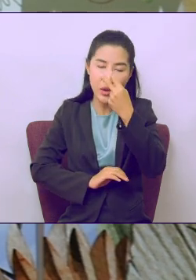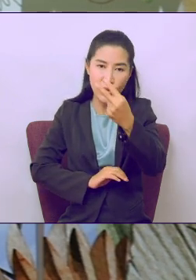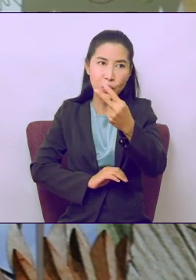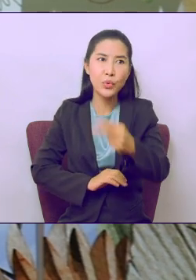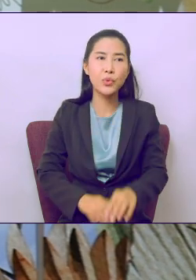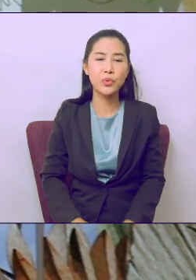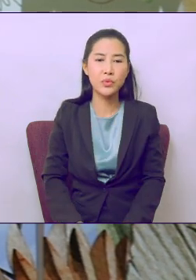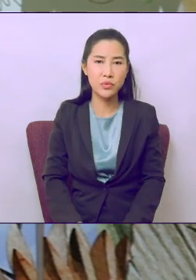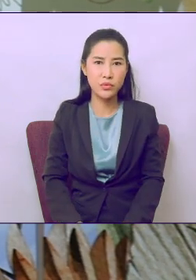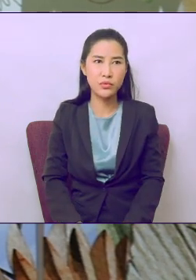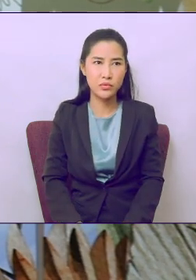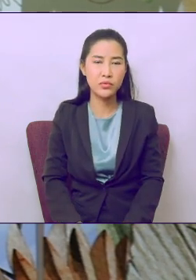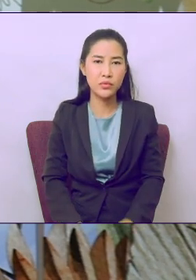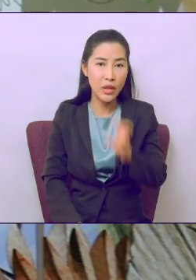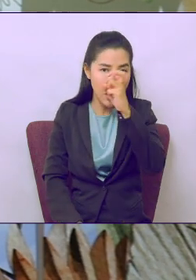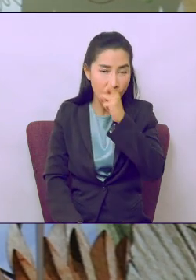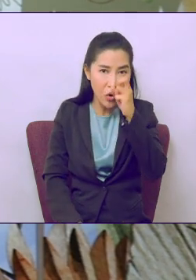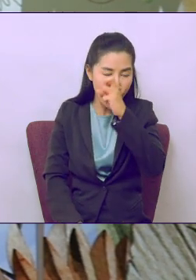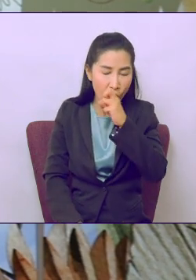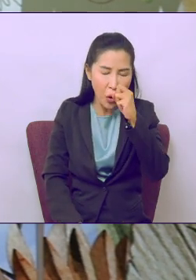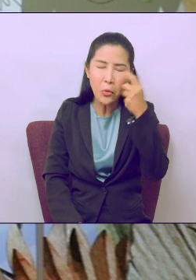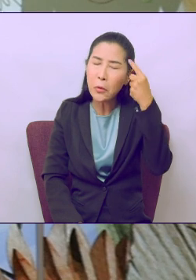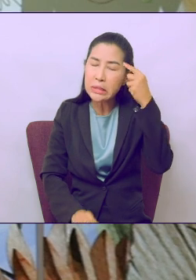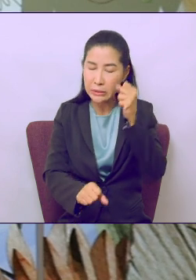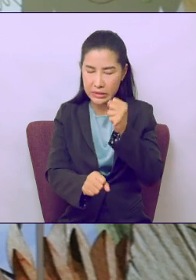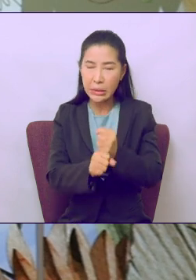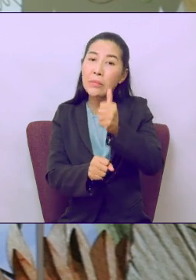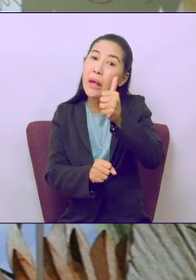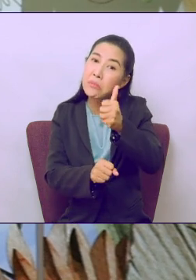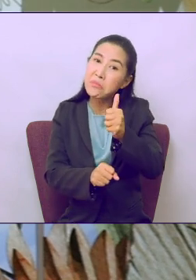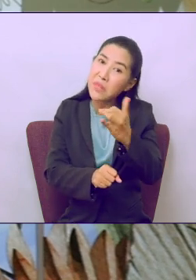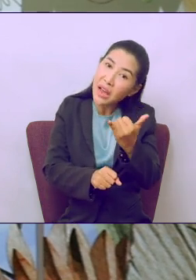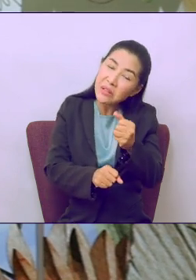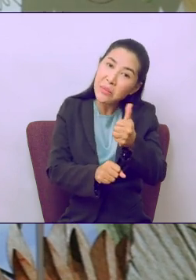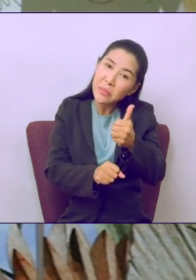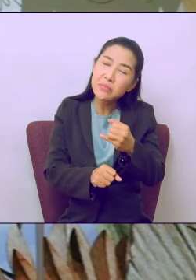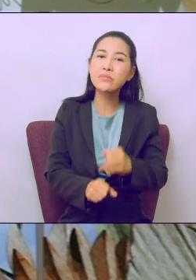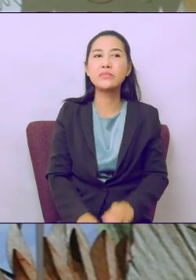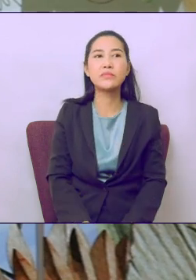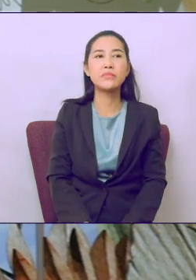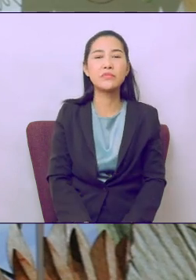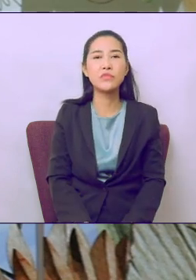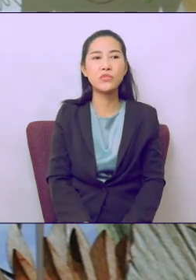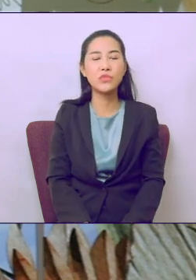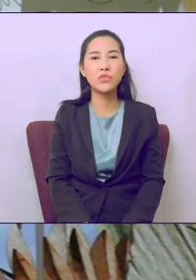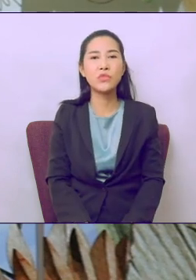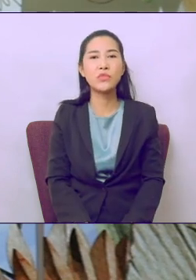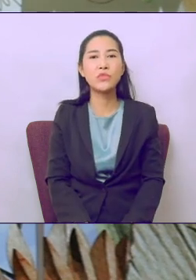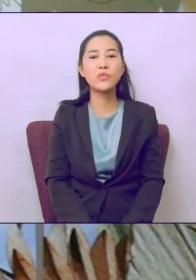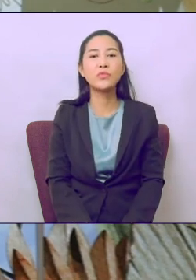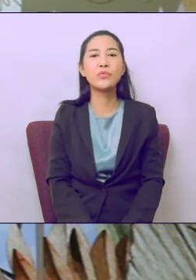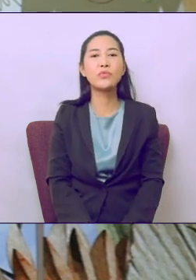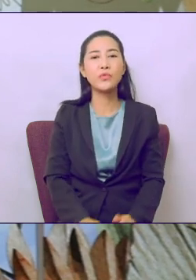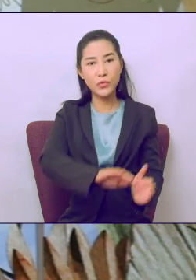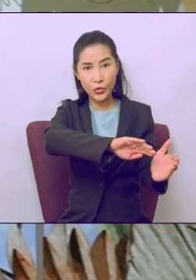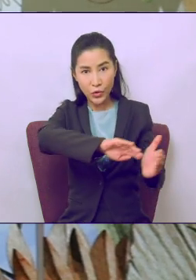จมูกอ่ะนะครับน้องพจะพอทำได้ไหมนะครับอ่ะต่อไปนะครับท่าแรกเนาะท่าแรกนะครับท่าแรกของวันเนี้ยนะครับ